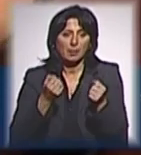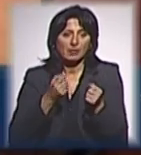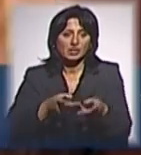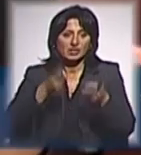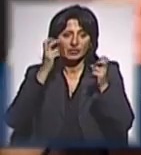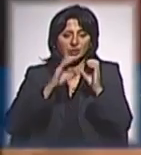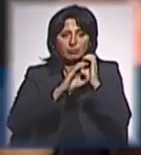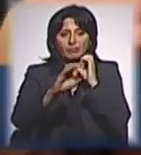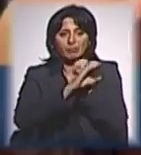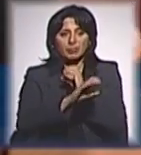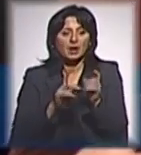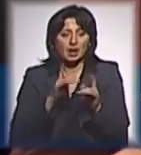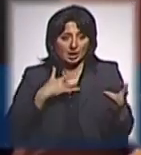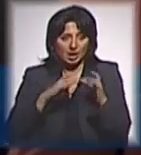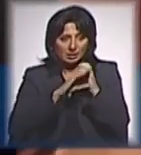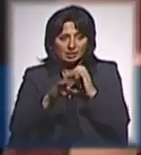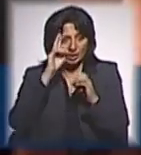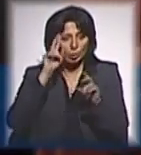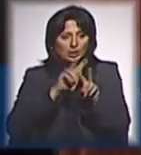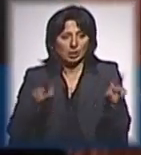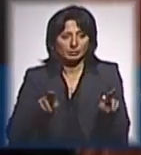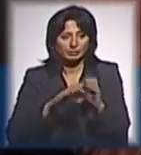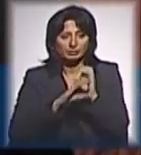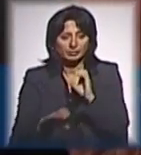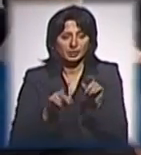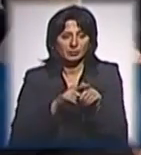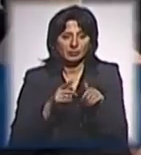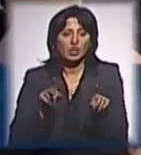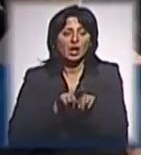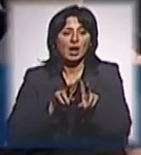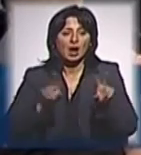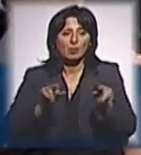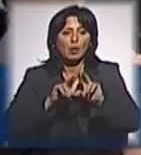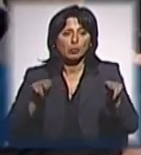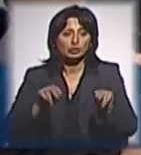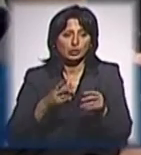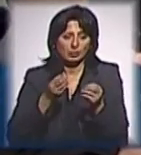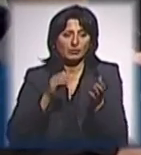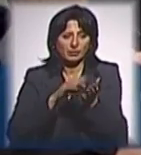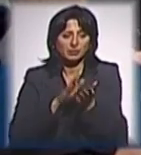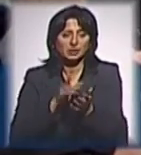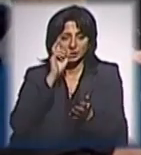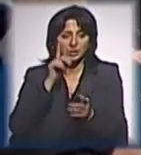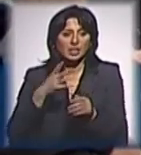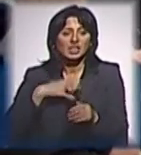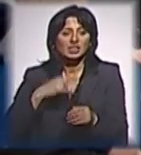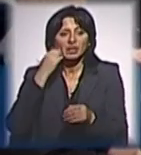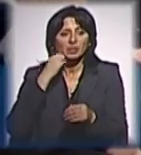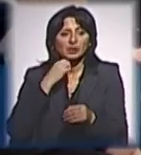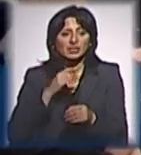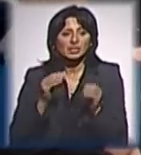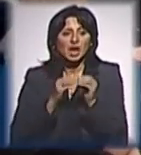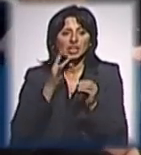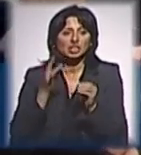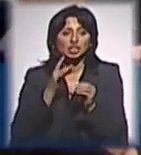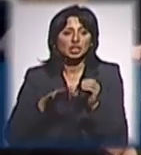ლიფტებს აშენებდნენ და ბაგრატი იუნესკოს უცხიდან ამოაგებდნენ. დღეს იგივეს აპირებს და ეს ღიად დაფიქსირებულია ხელისუფლებას ძველ თბილისში, როცა ადჯერ